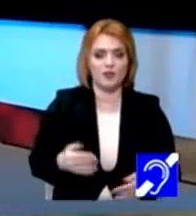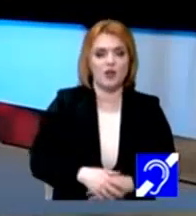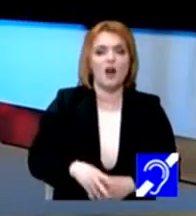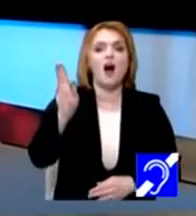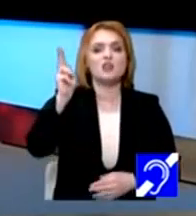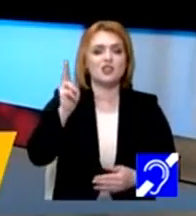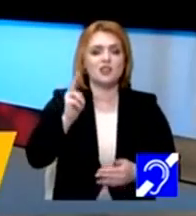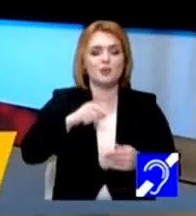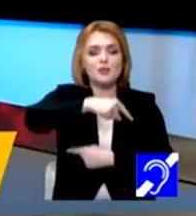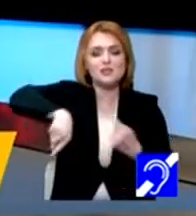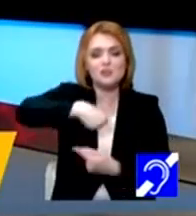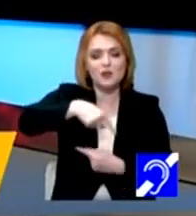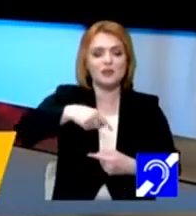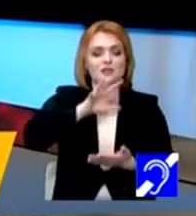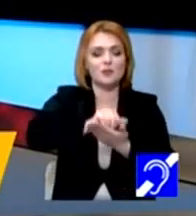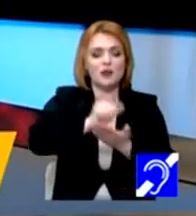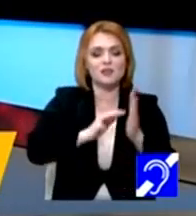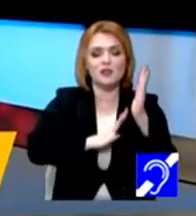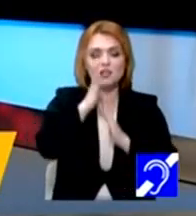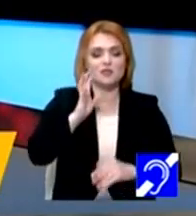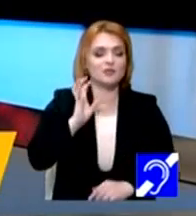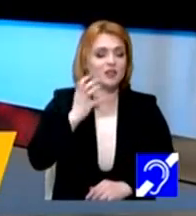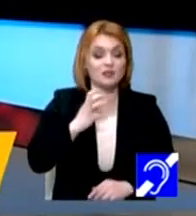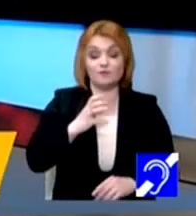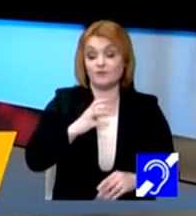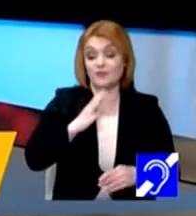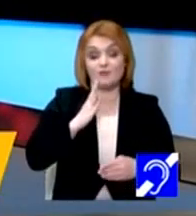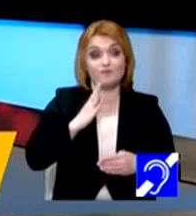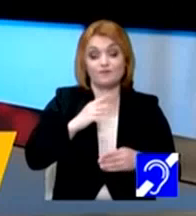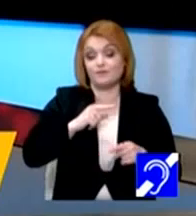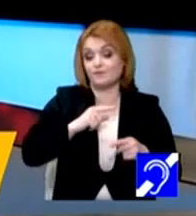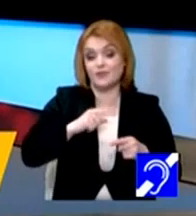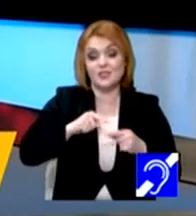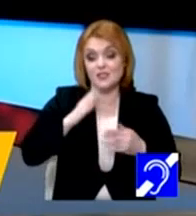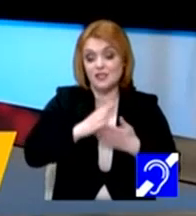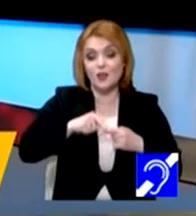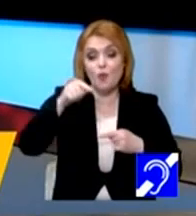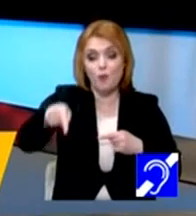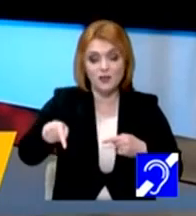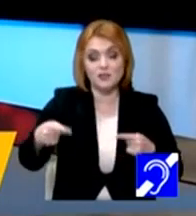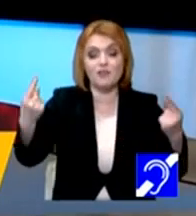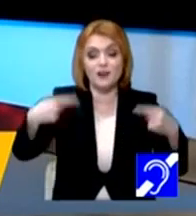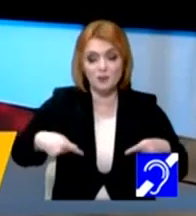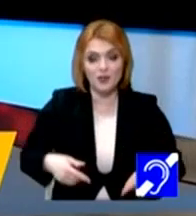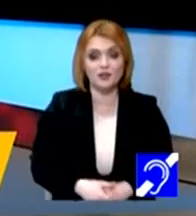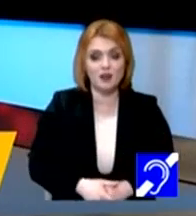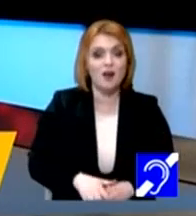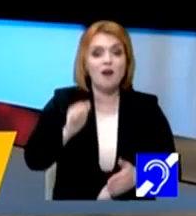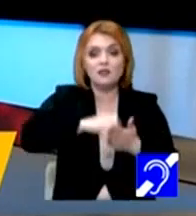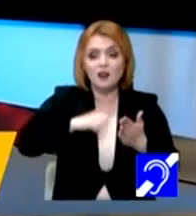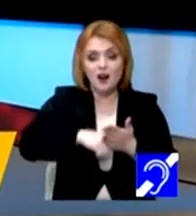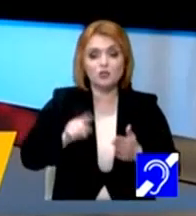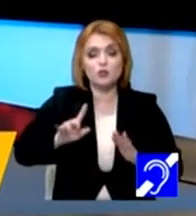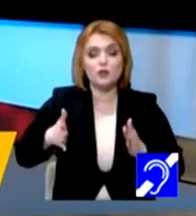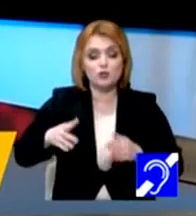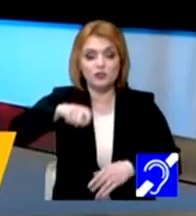Producătorii de mere din Republica Moldova sunt la un pas de faliment. Din cauza războiului ruso-ucrainean, aceștia nu-și mai pot exporta